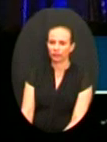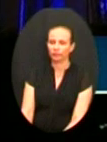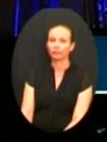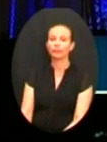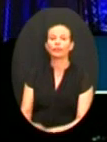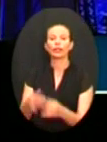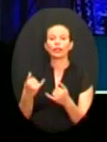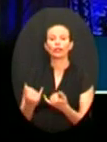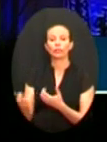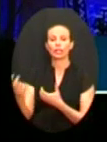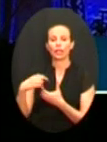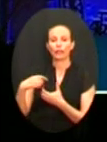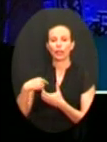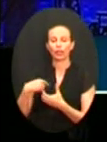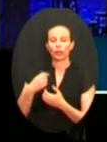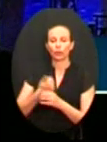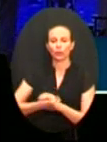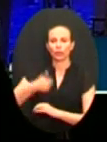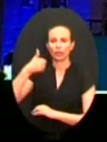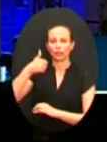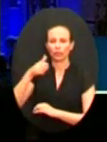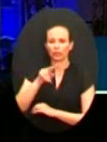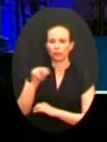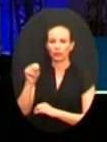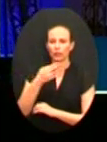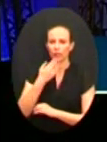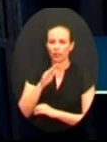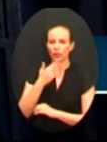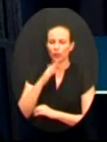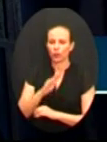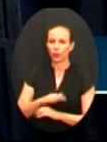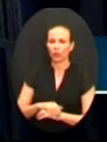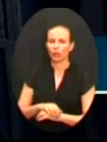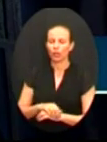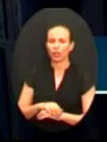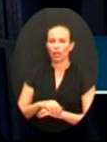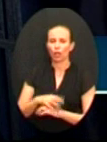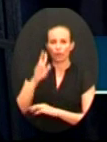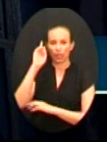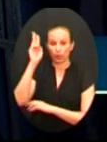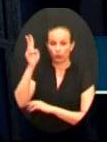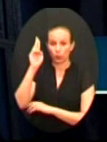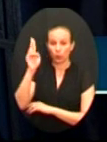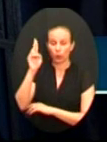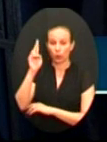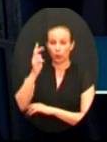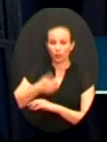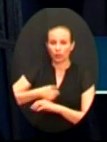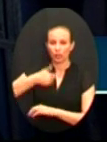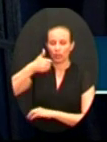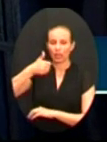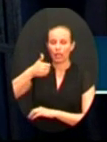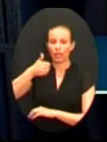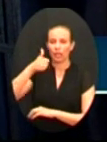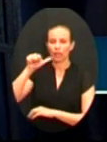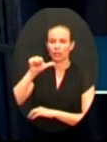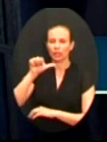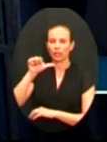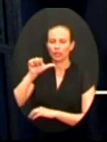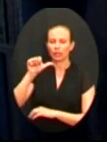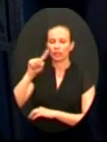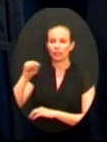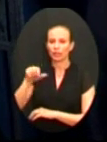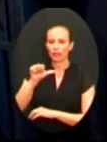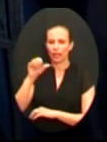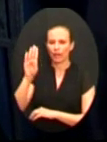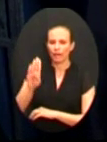עכשיו מצטרף אלינו השר לענייני ירושלים והתפוצות, השר זאב אלקין. קודם ריאנתי את יושב